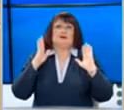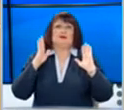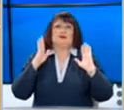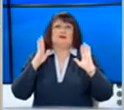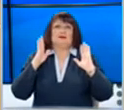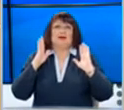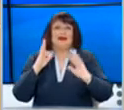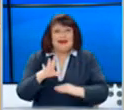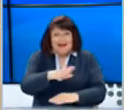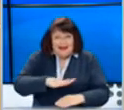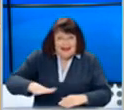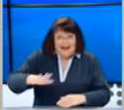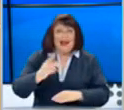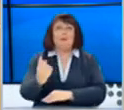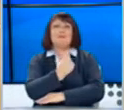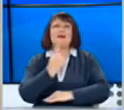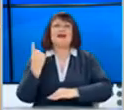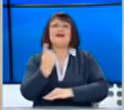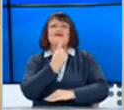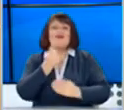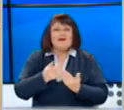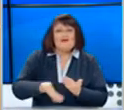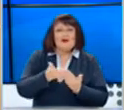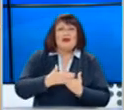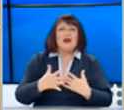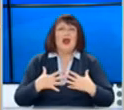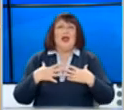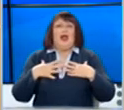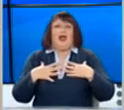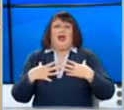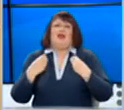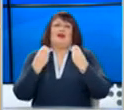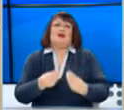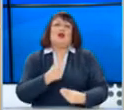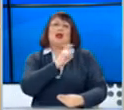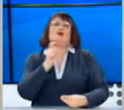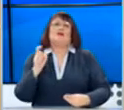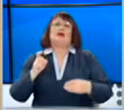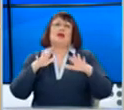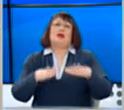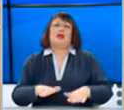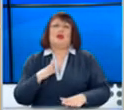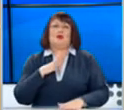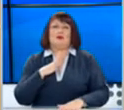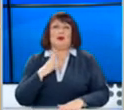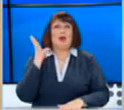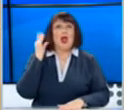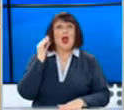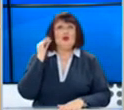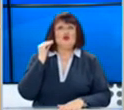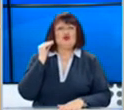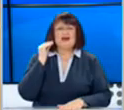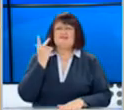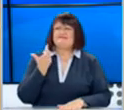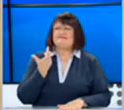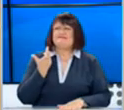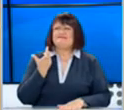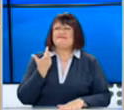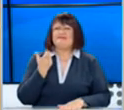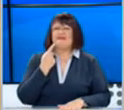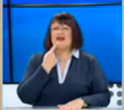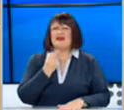μικροκλίμα πόλεων στις οποίες κατοικούν εκατομμύρια συμπολίτες μας. Άκουσα όμως και κάτι, δεν ξέρω, το είπατε, δεν ξέρω αν το